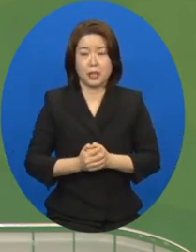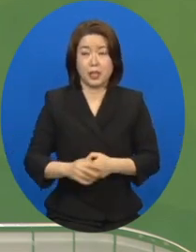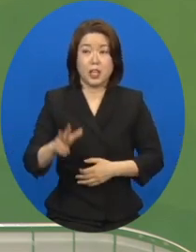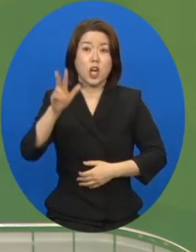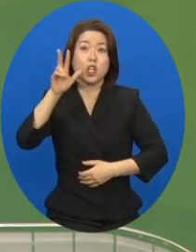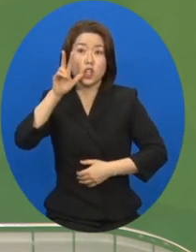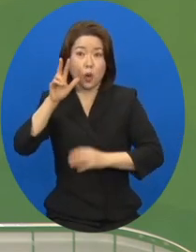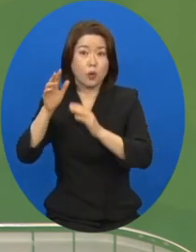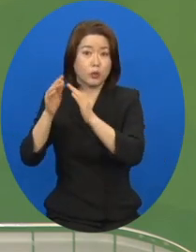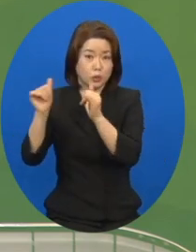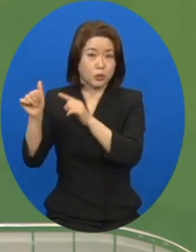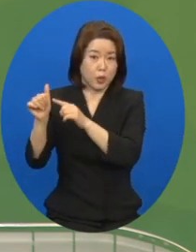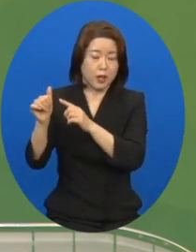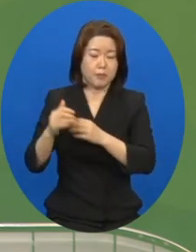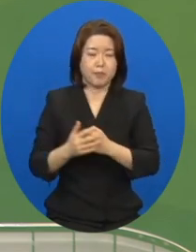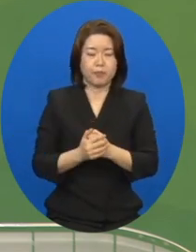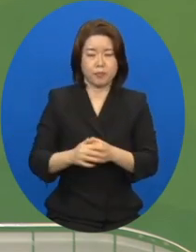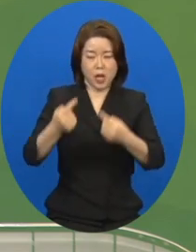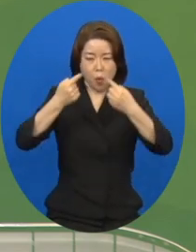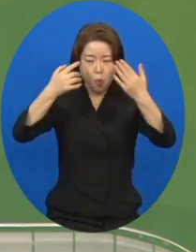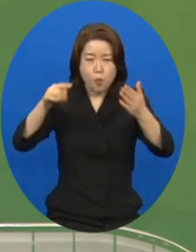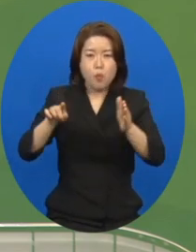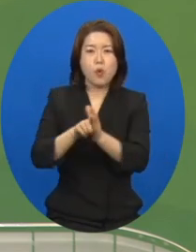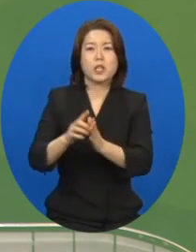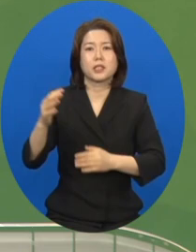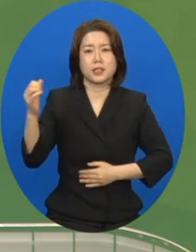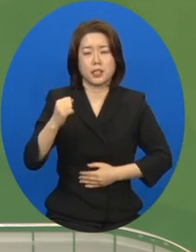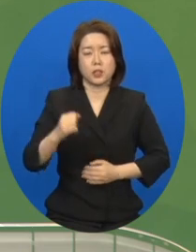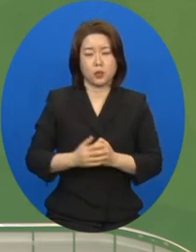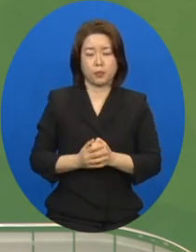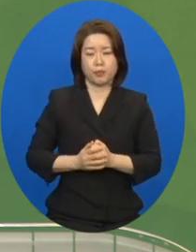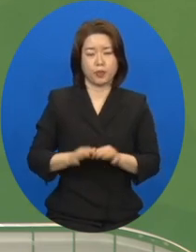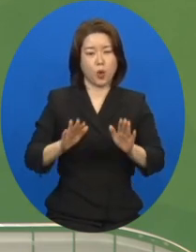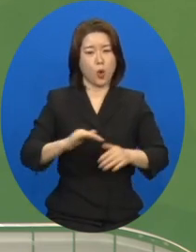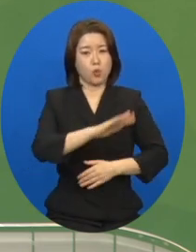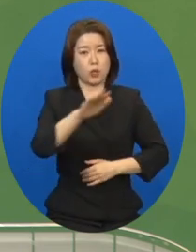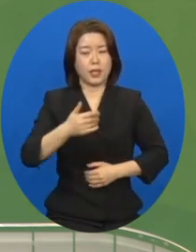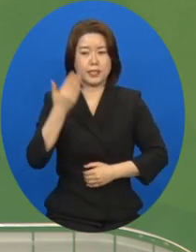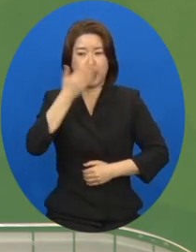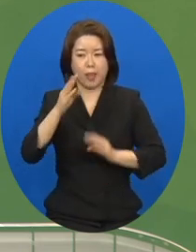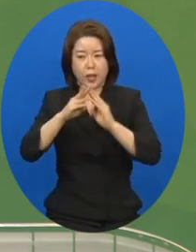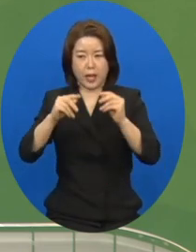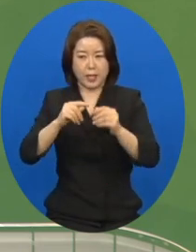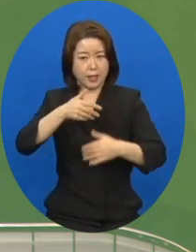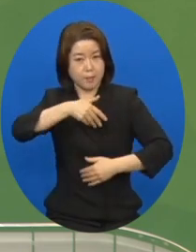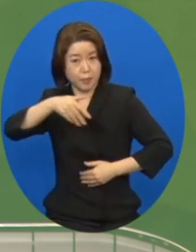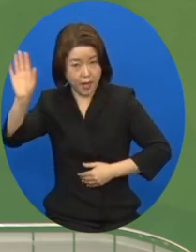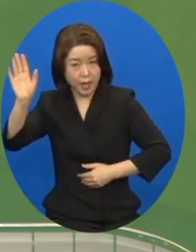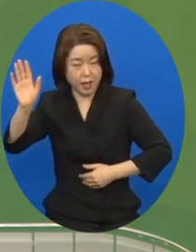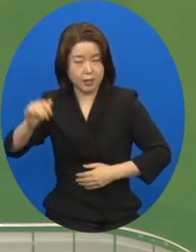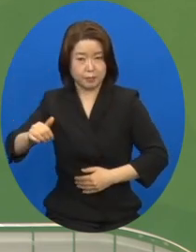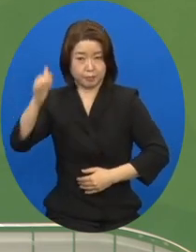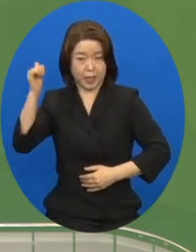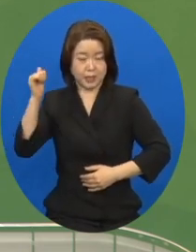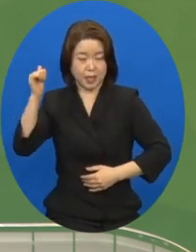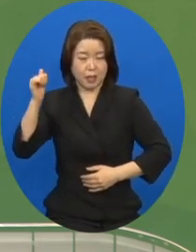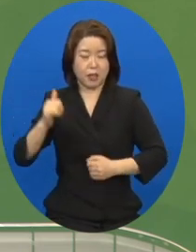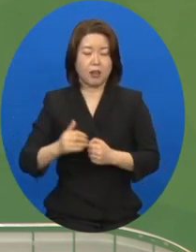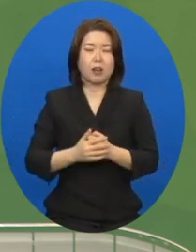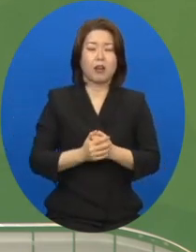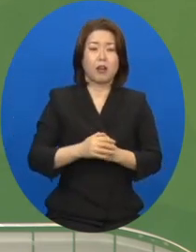여호수아가 아주 확신을 가지고 우리가 이제 가나안 땅에 들어갑시다 해도 이스라엘 백성들이